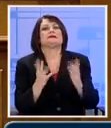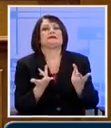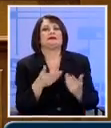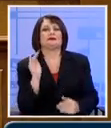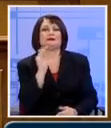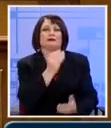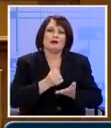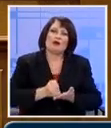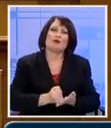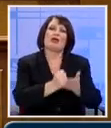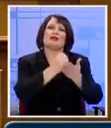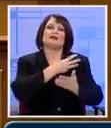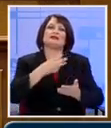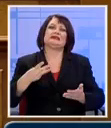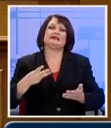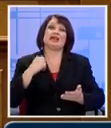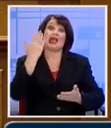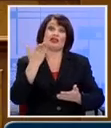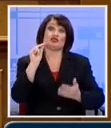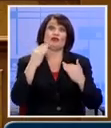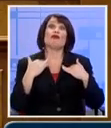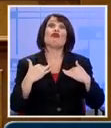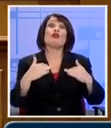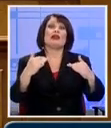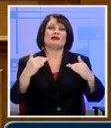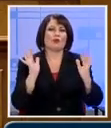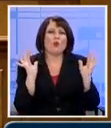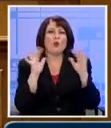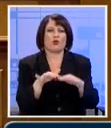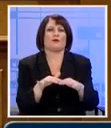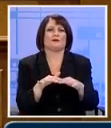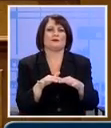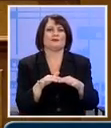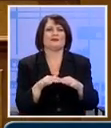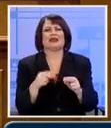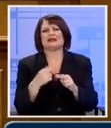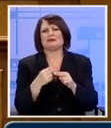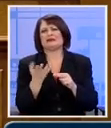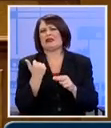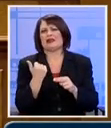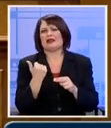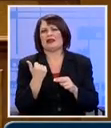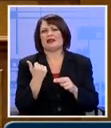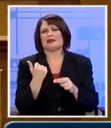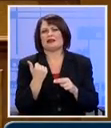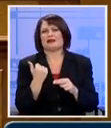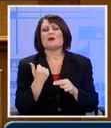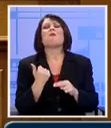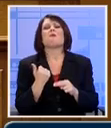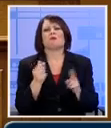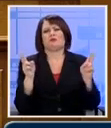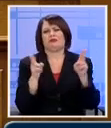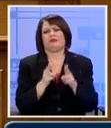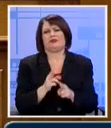Καλείτε τους οπαδούς σας έξω από τη Βουλή. Δεν έχει σημασία που ακόμα μια φορά ο κόσμος δεν